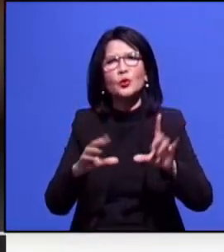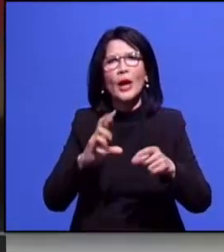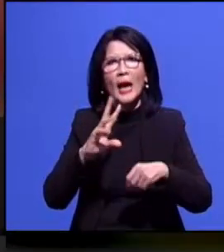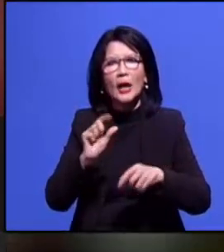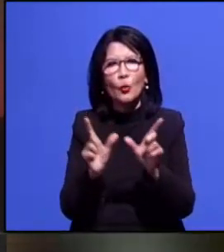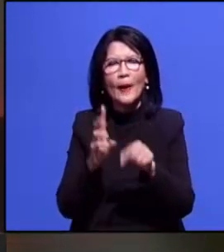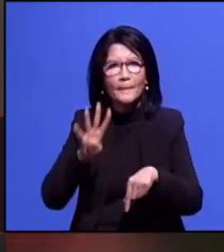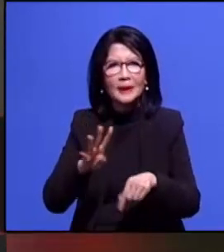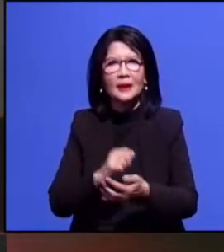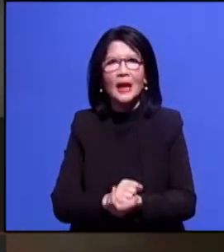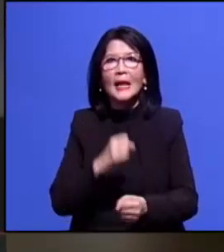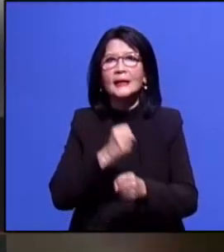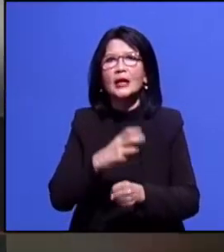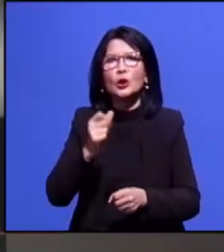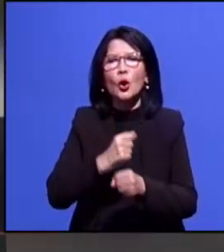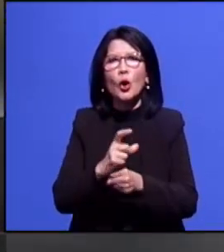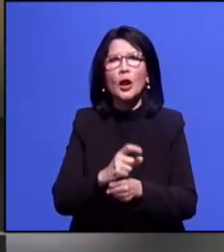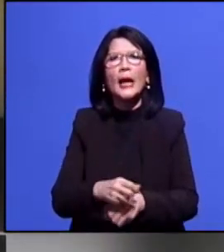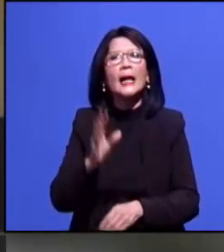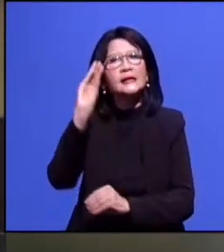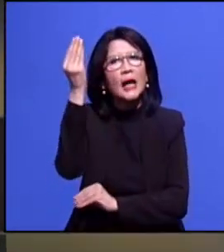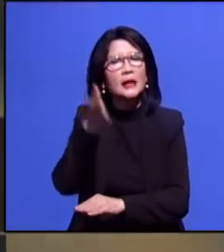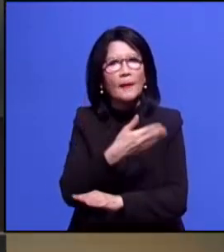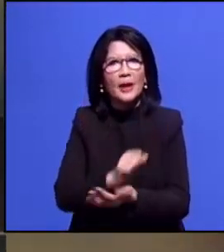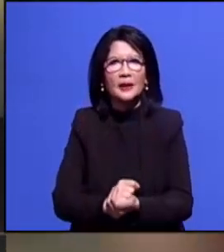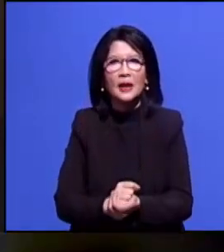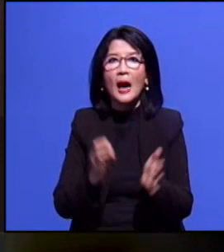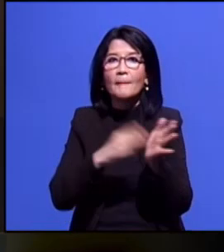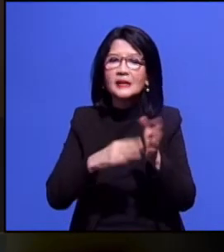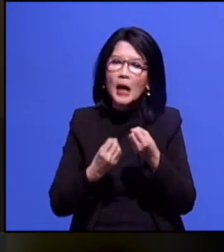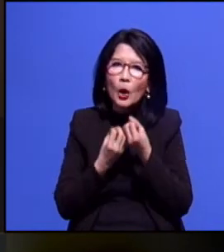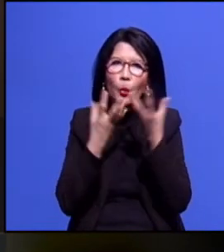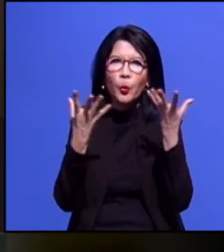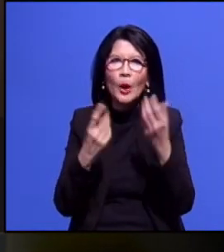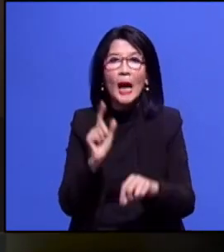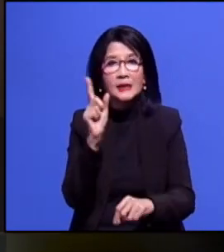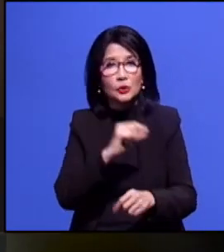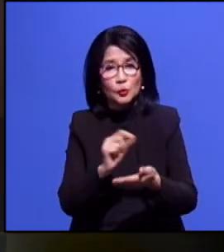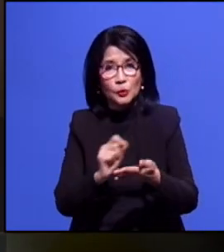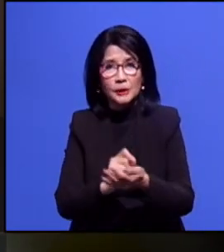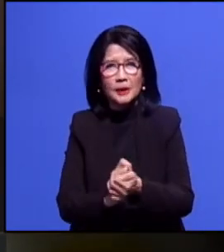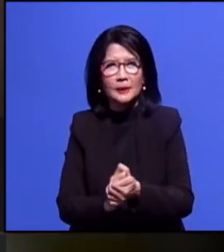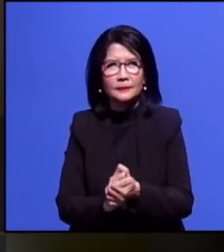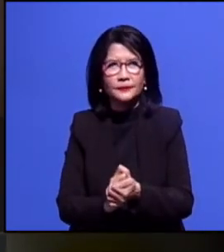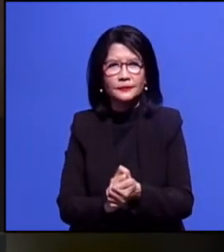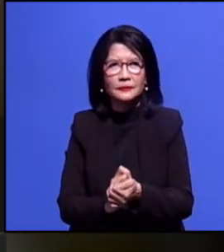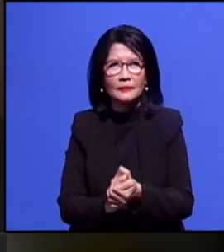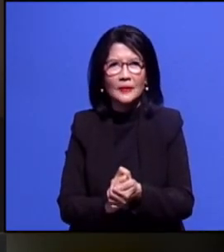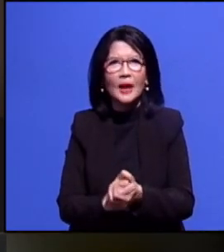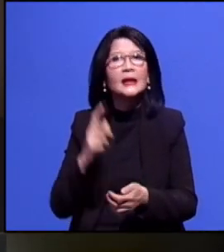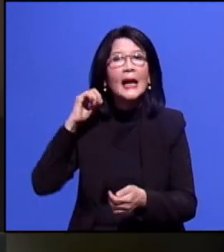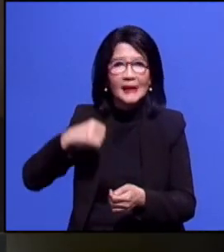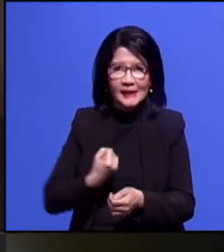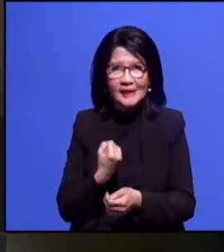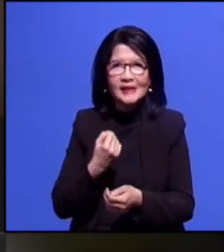Kecamatan Grogol Petamburan Jakarta Barat kasus terungkap berawal dari tulisan salah satu pengikut Nora Alexandra istri